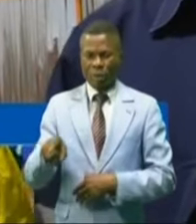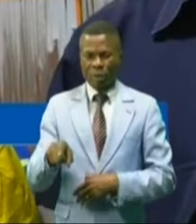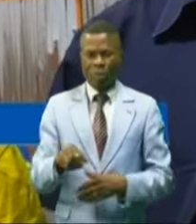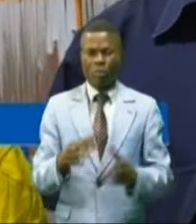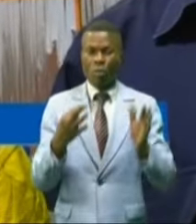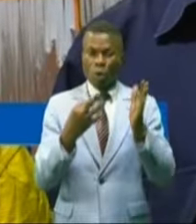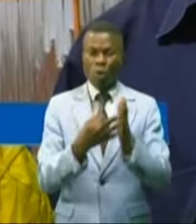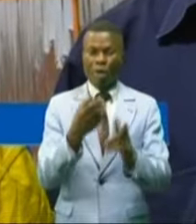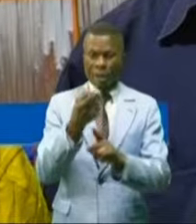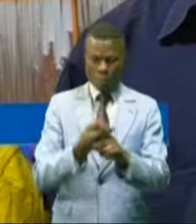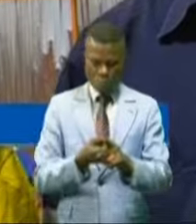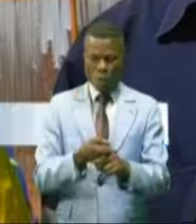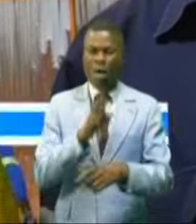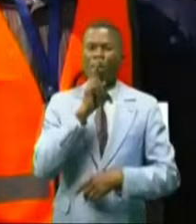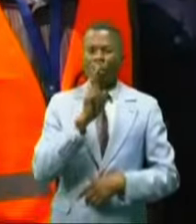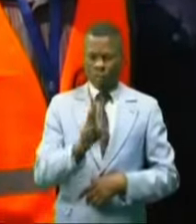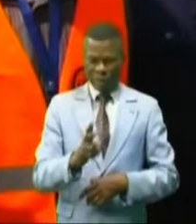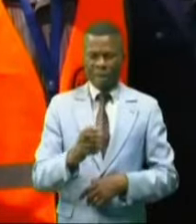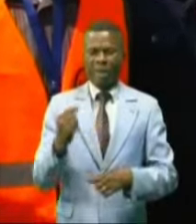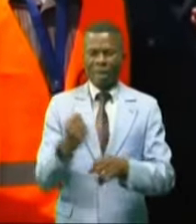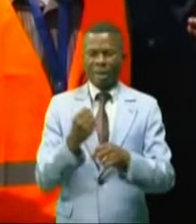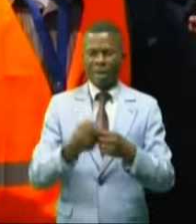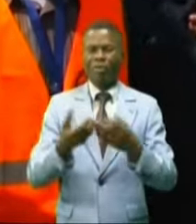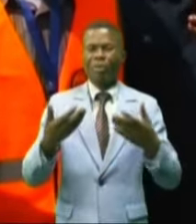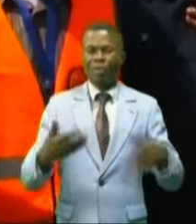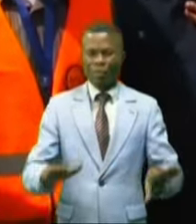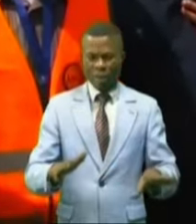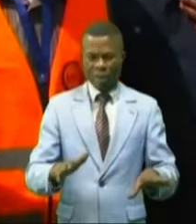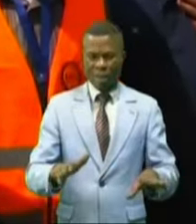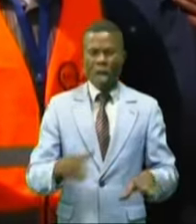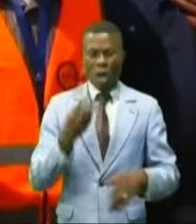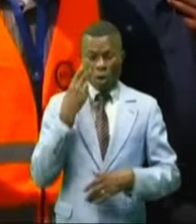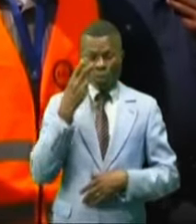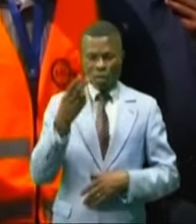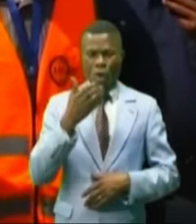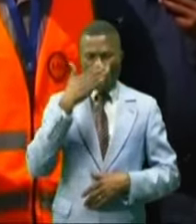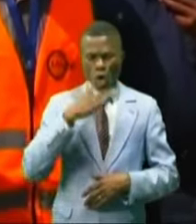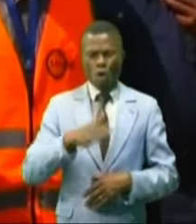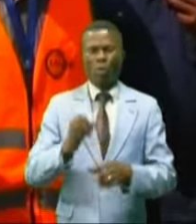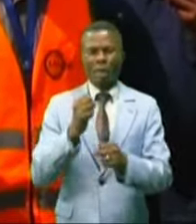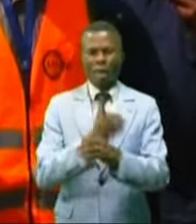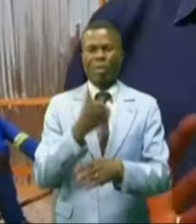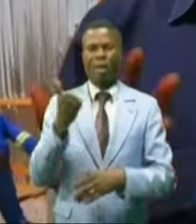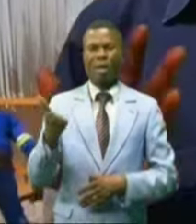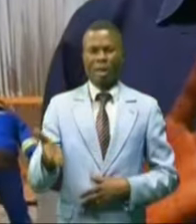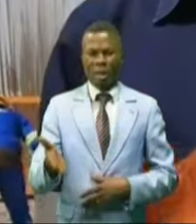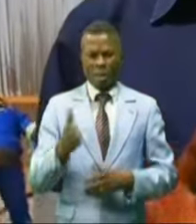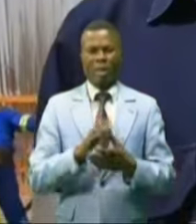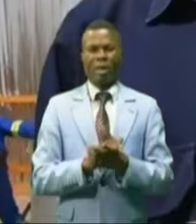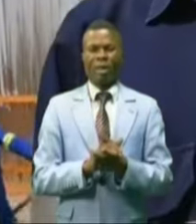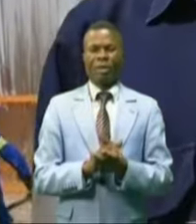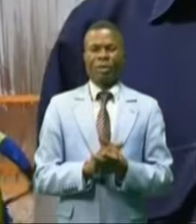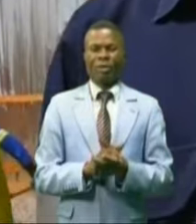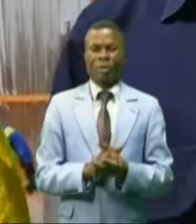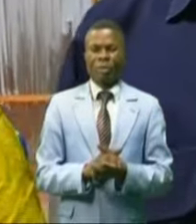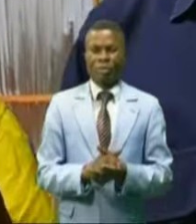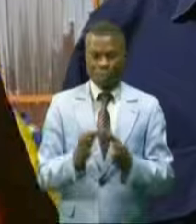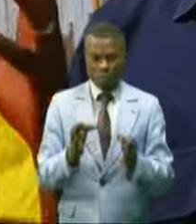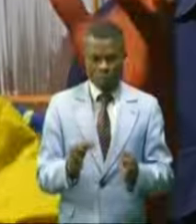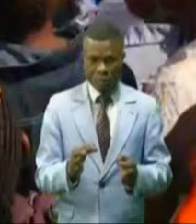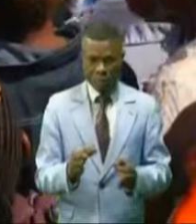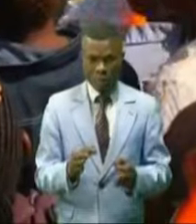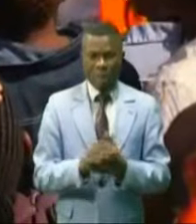mois. Donc vous pouvez revenir ici pour voir en fait l'ouvrage tel que nous avons présenté dans le plan et